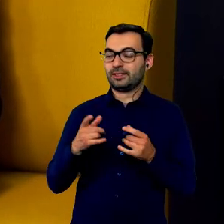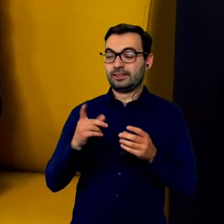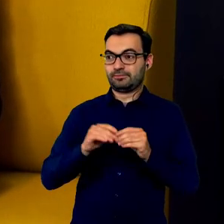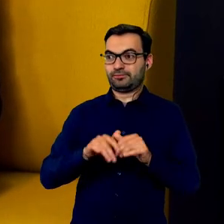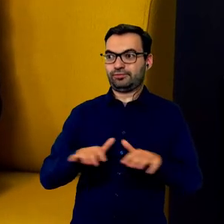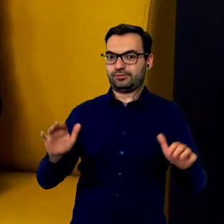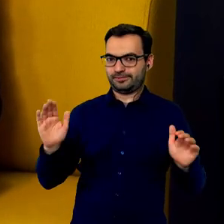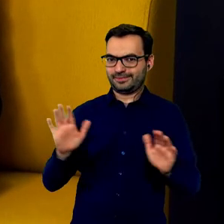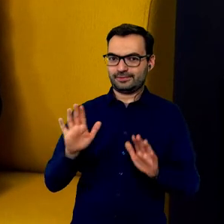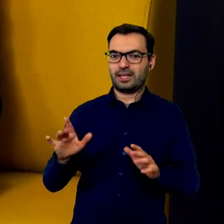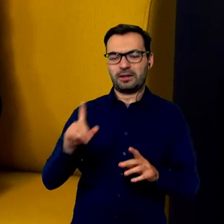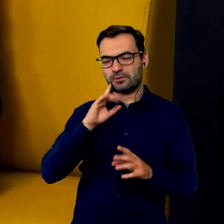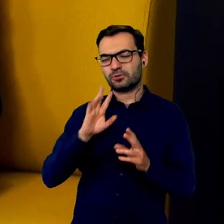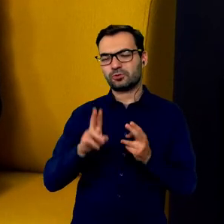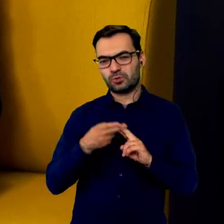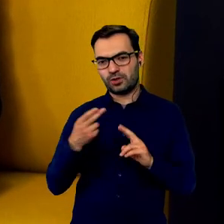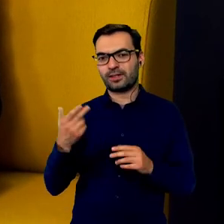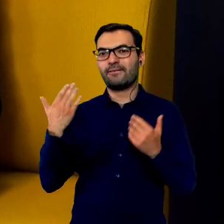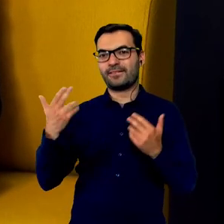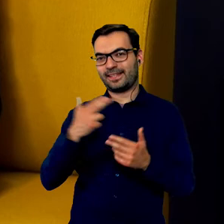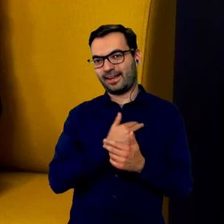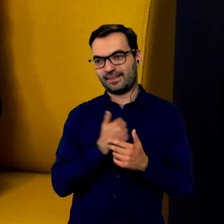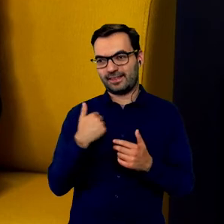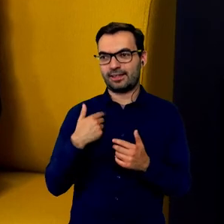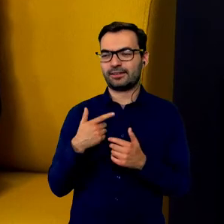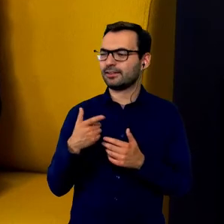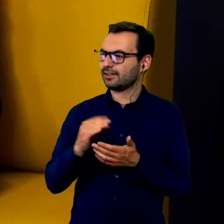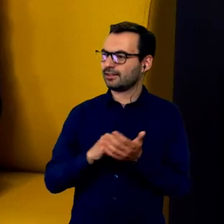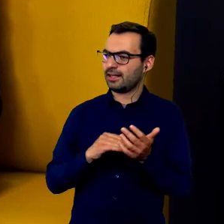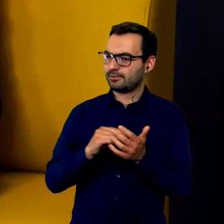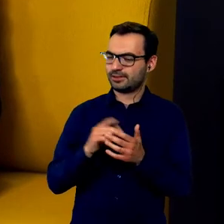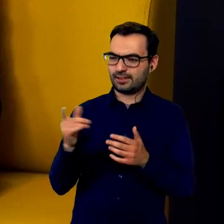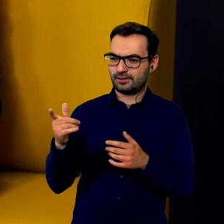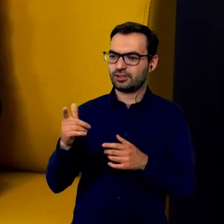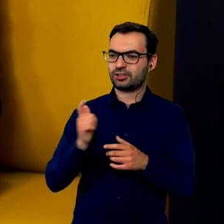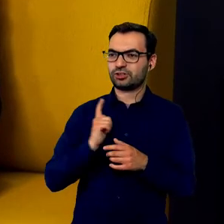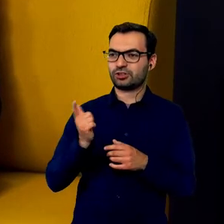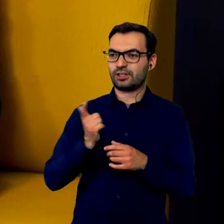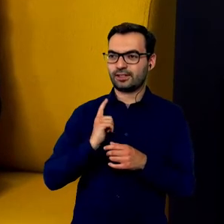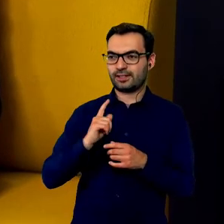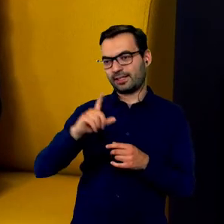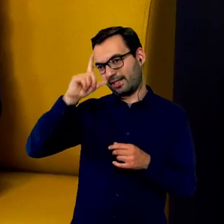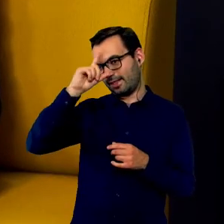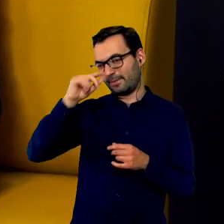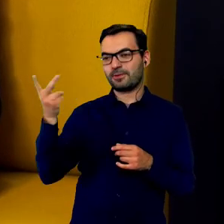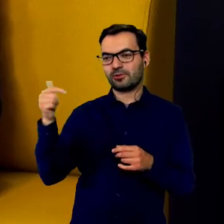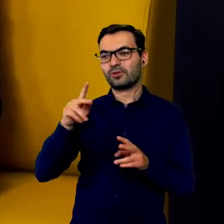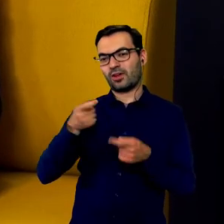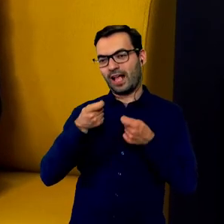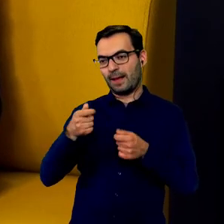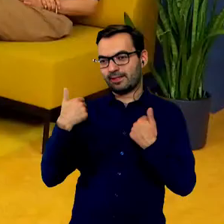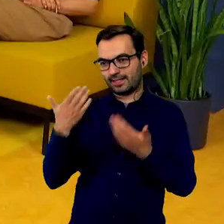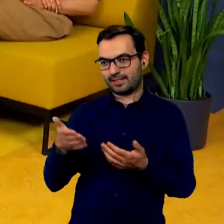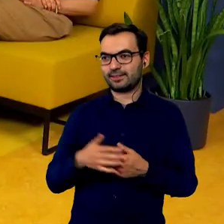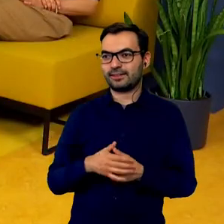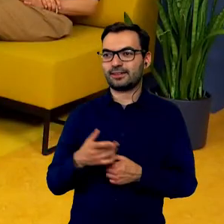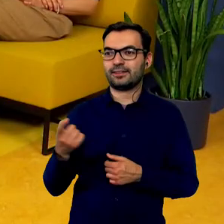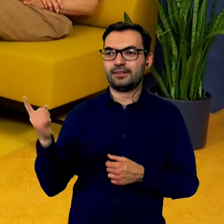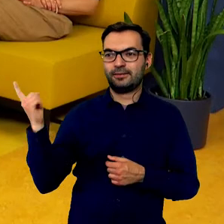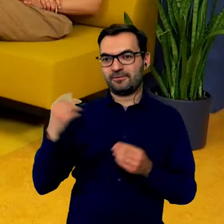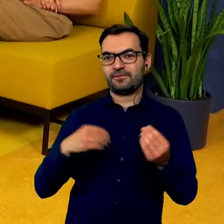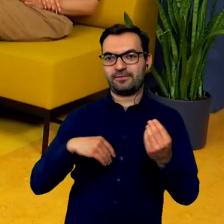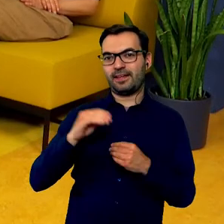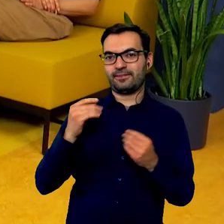mnożyły, ale są urocze, witają nas. Tak jak chyba napisałam, czekają na tych idiotów, co będą karmić. I tak przychodzi